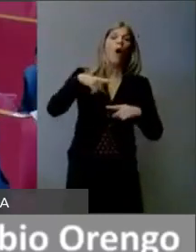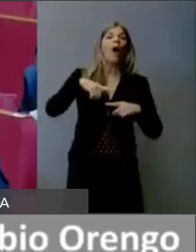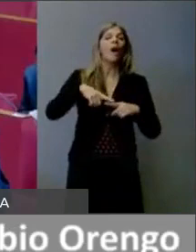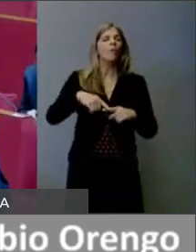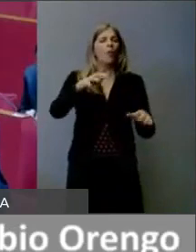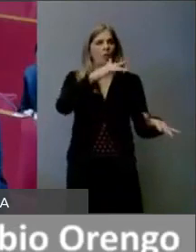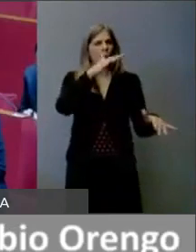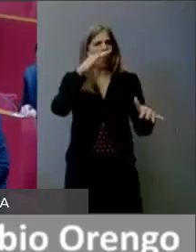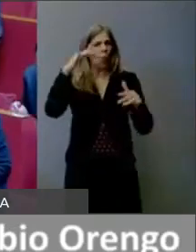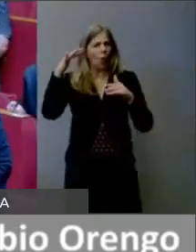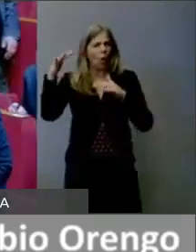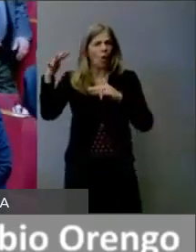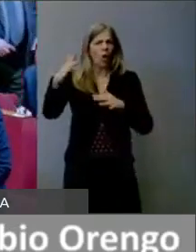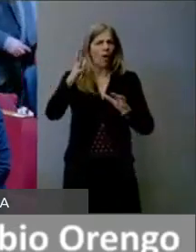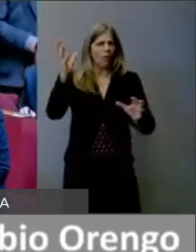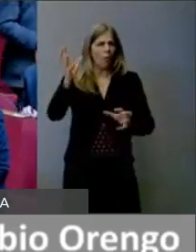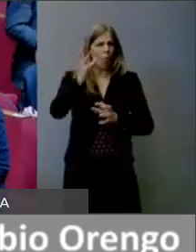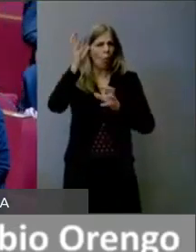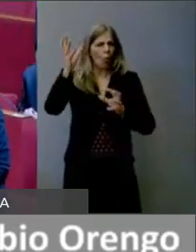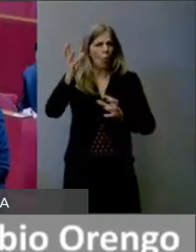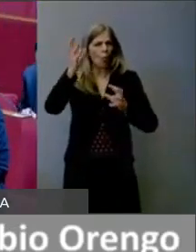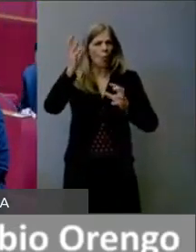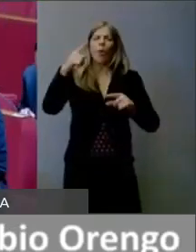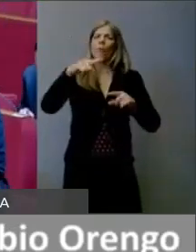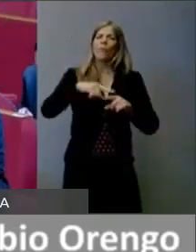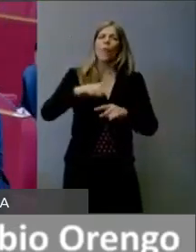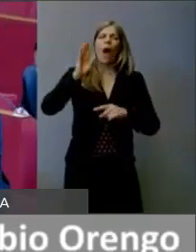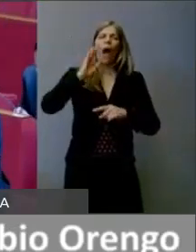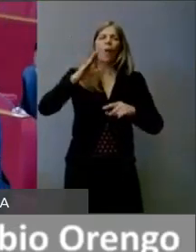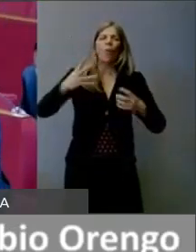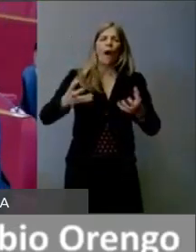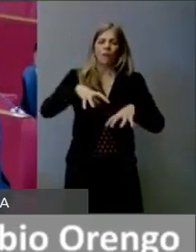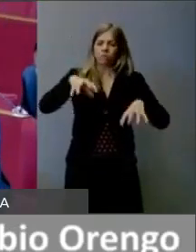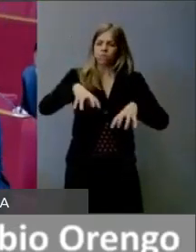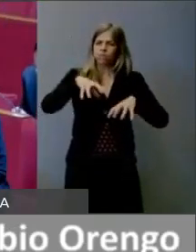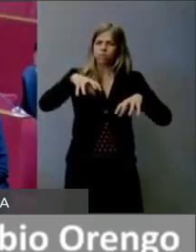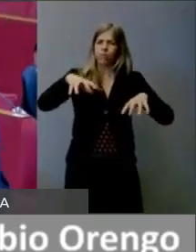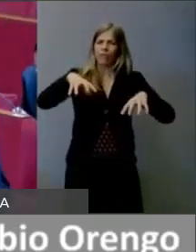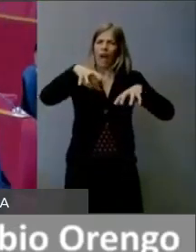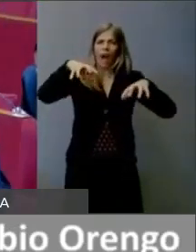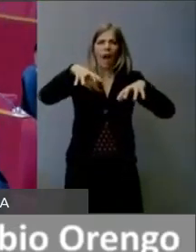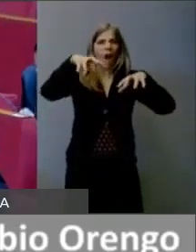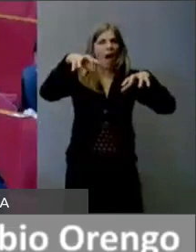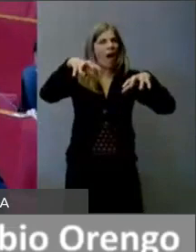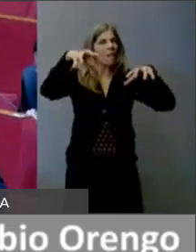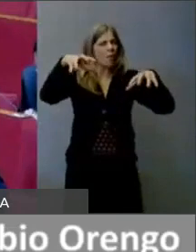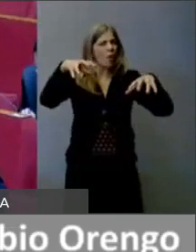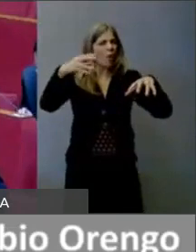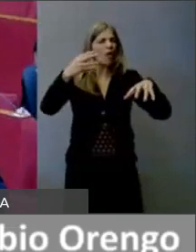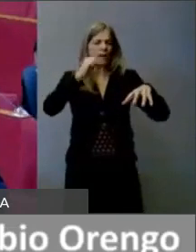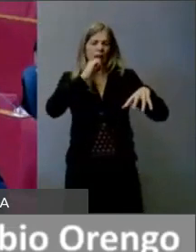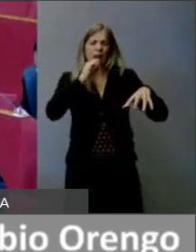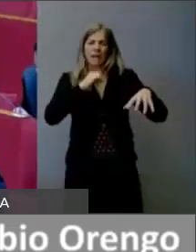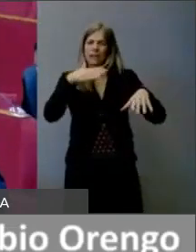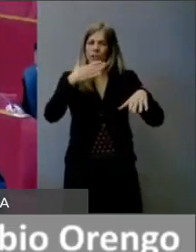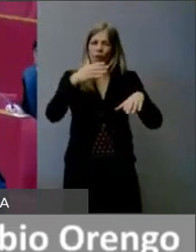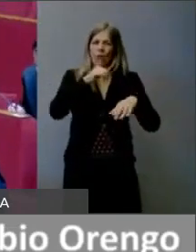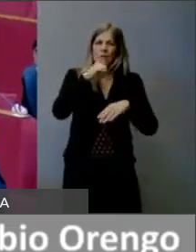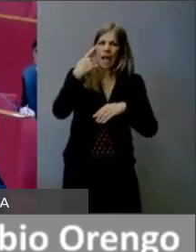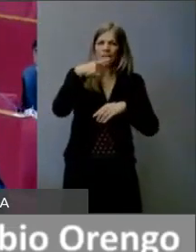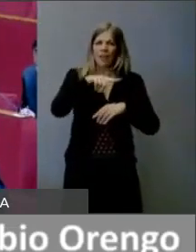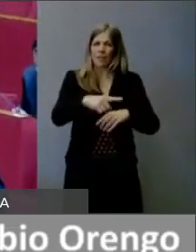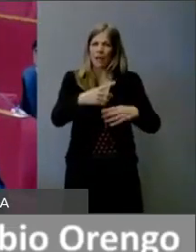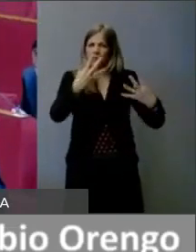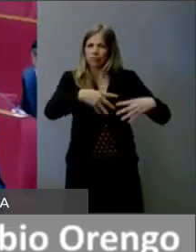le esalazioni di ulteriore vapore acqueo che serve certamente, crediamo, alla lavorazione degli stessi. Avevamo